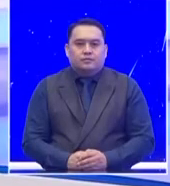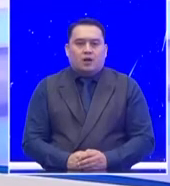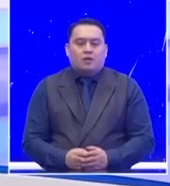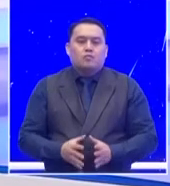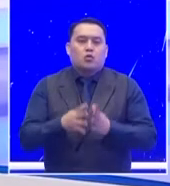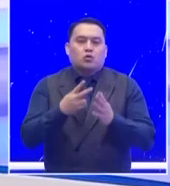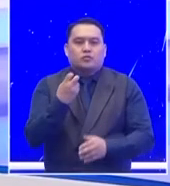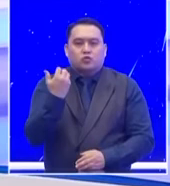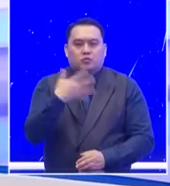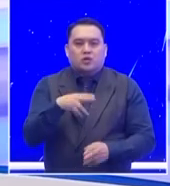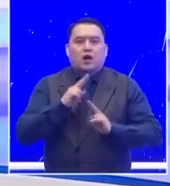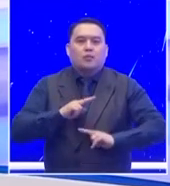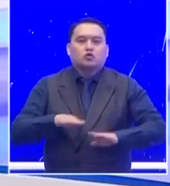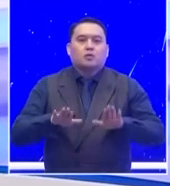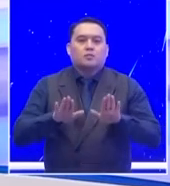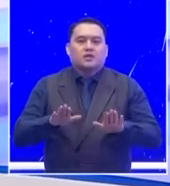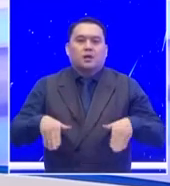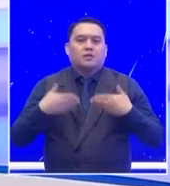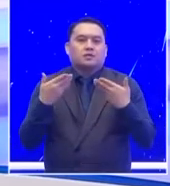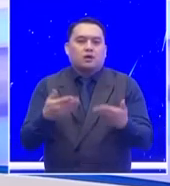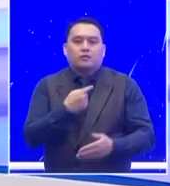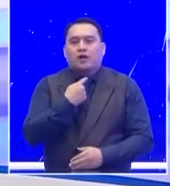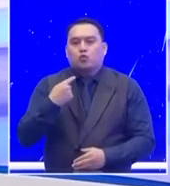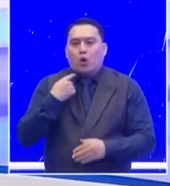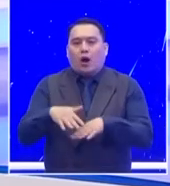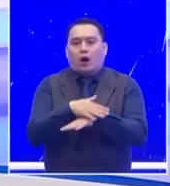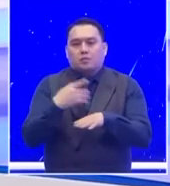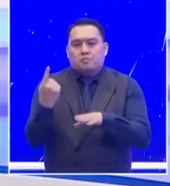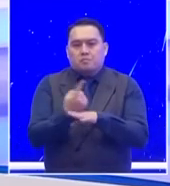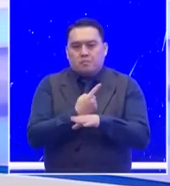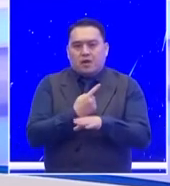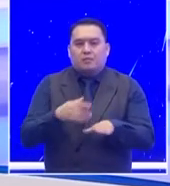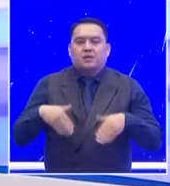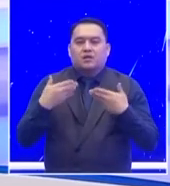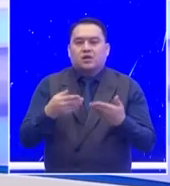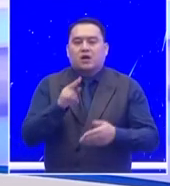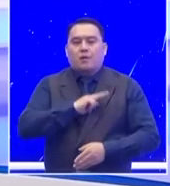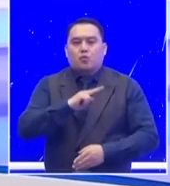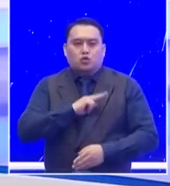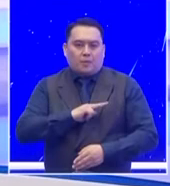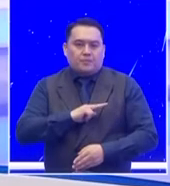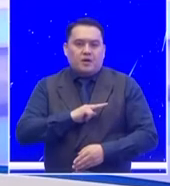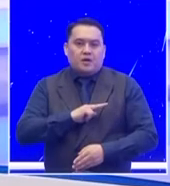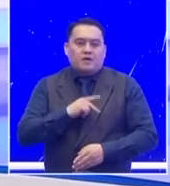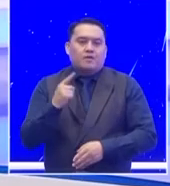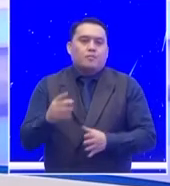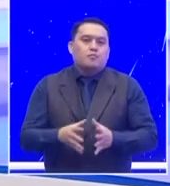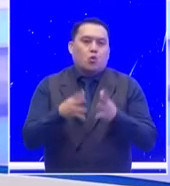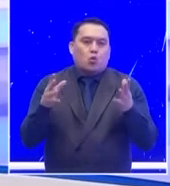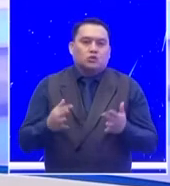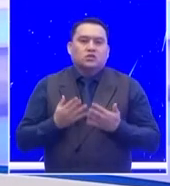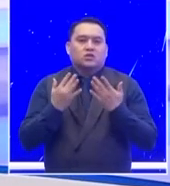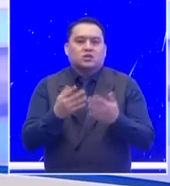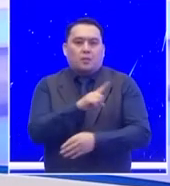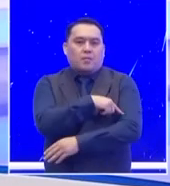Более 250 рабочих мест предложили жителям Талдыкургана на первой в этом году городской ярмарке вакансии. Больше всего спрос